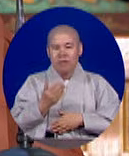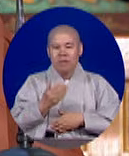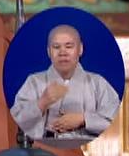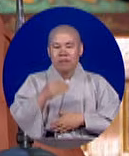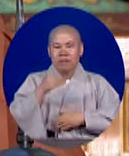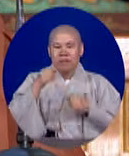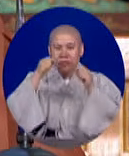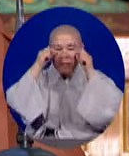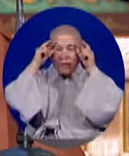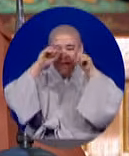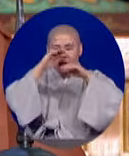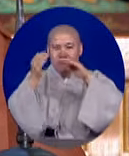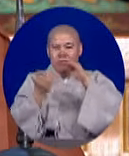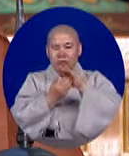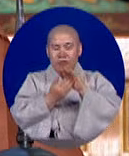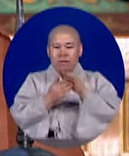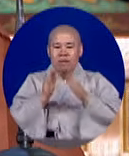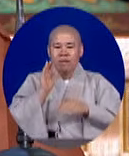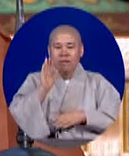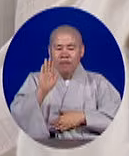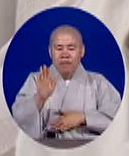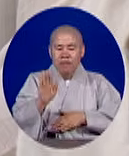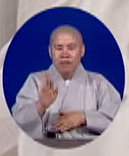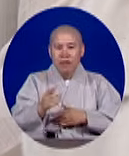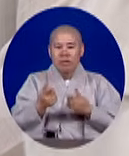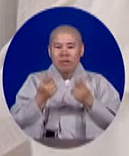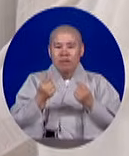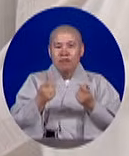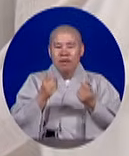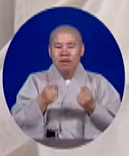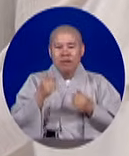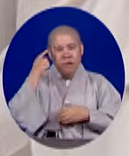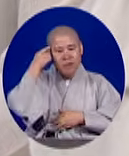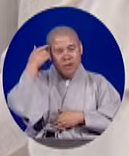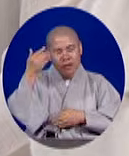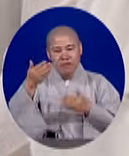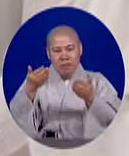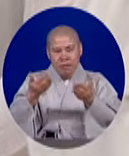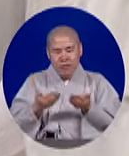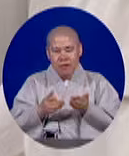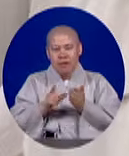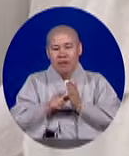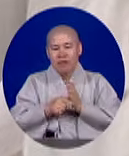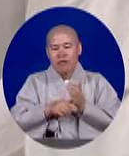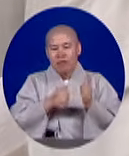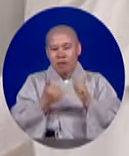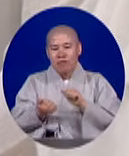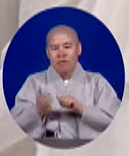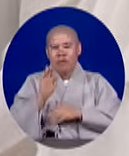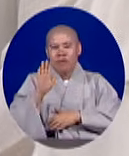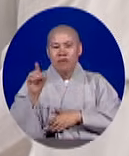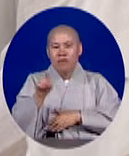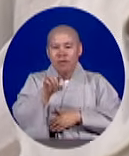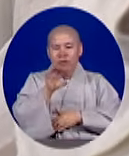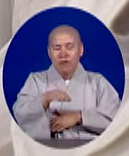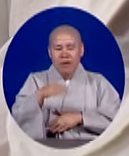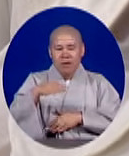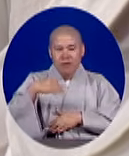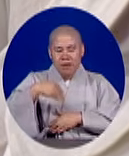통해서 똑같은 질문을 또 받은 거예요. 스님 지금 죽으면 어디로 가십니까? 하니까